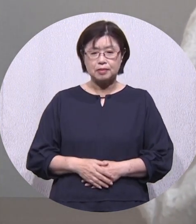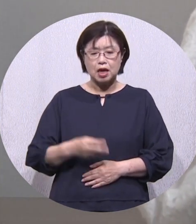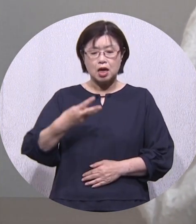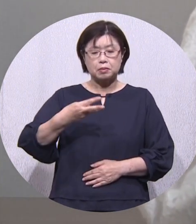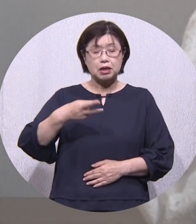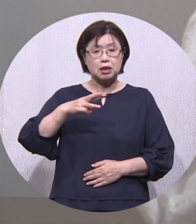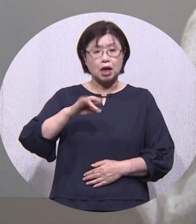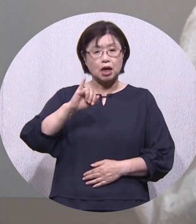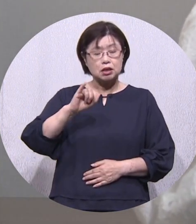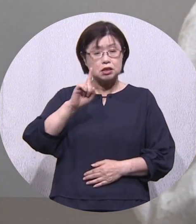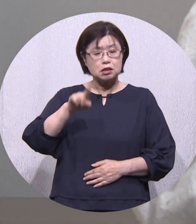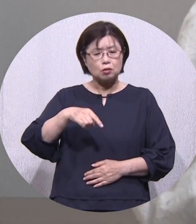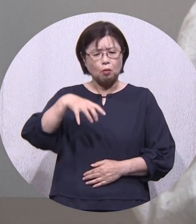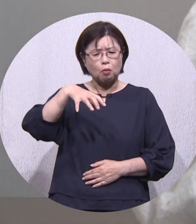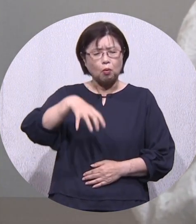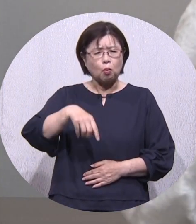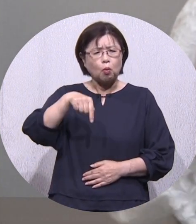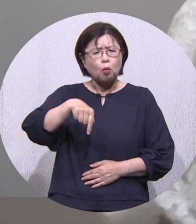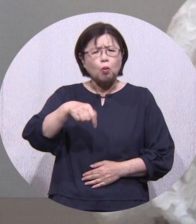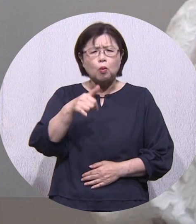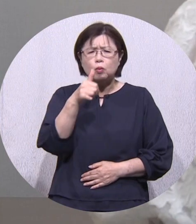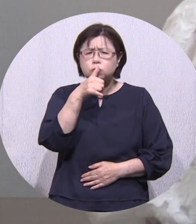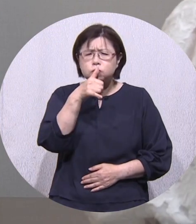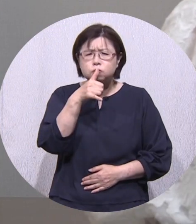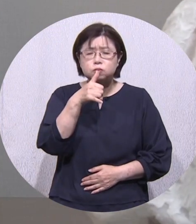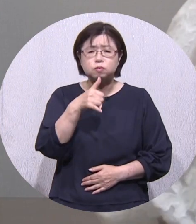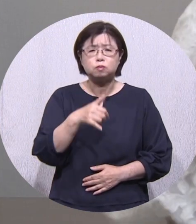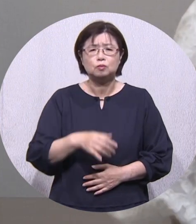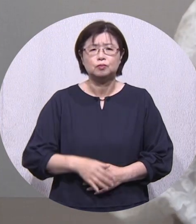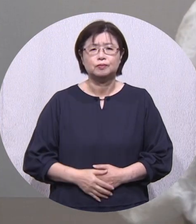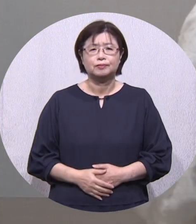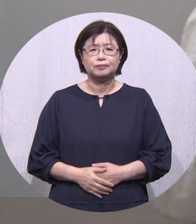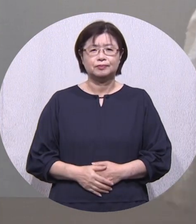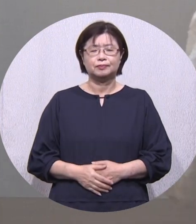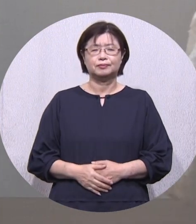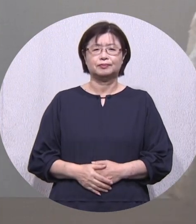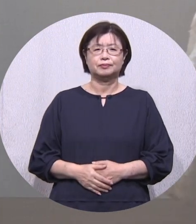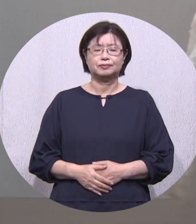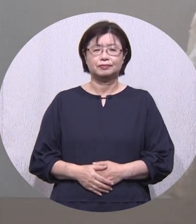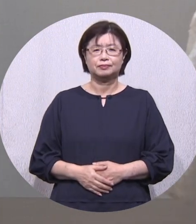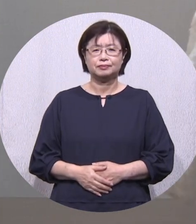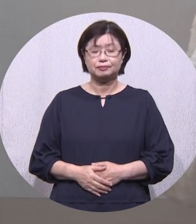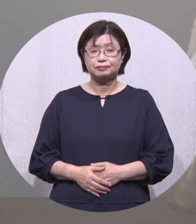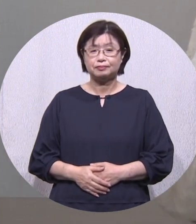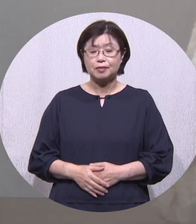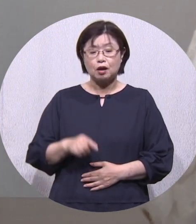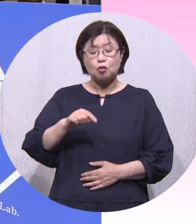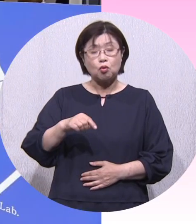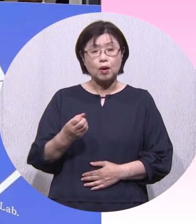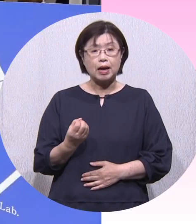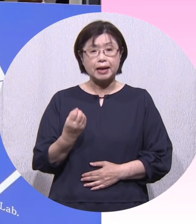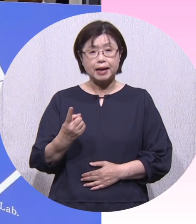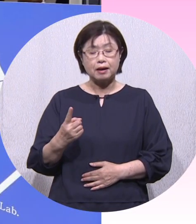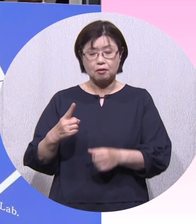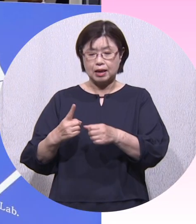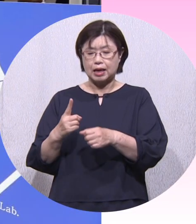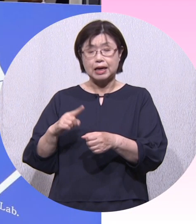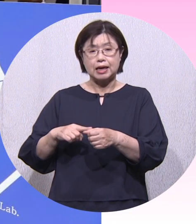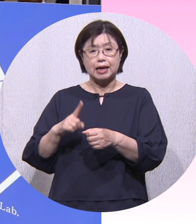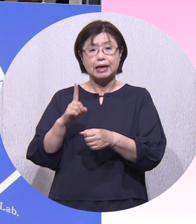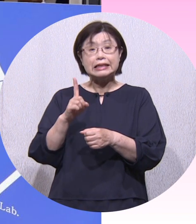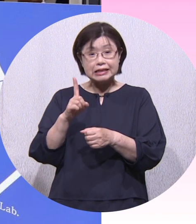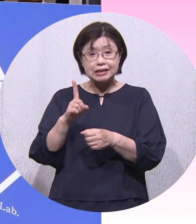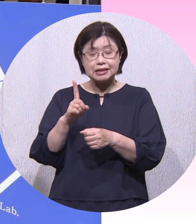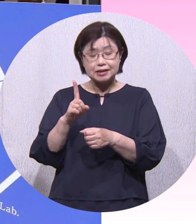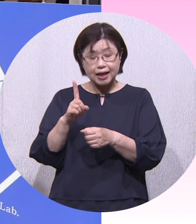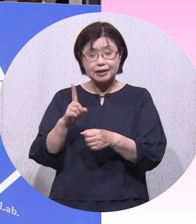ノベーションラボ未来のっていうのはどういうところなんでしょう？ ありがとうございます。未来のは令和元年に開